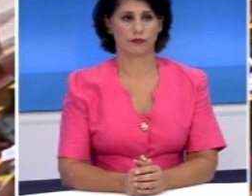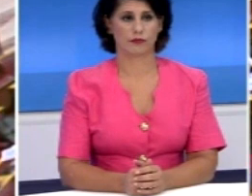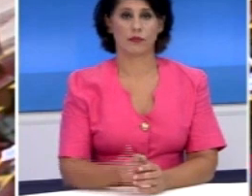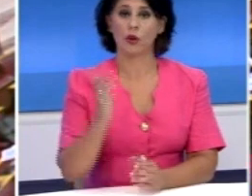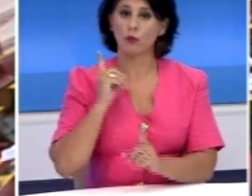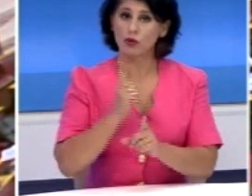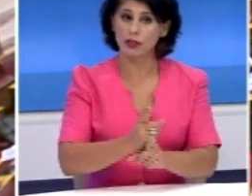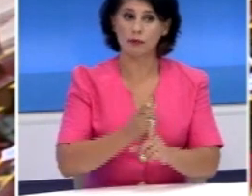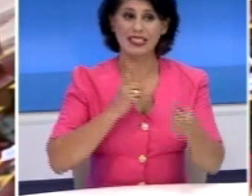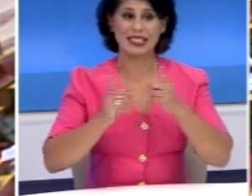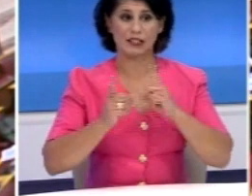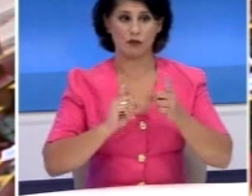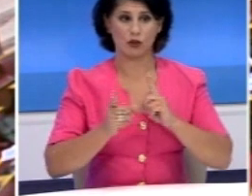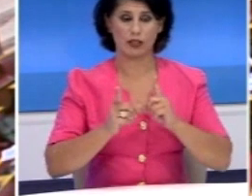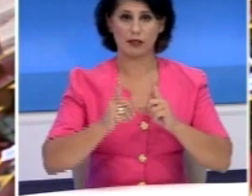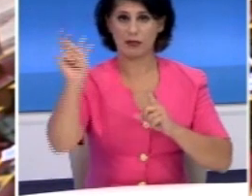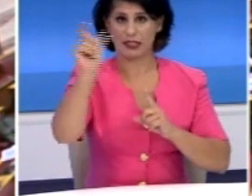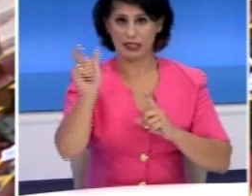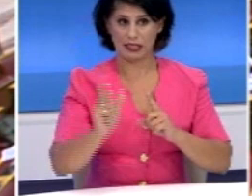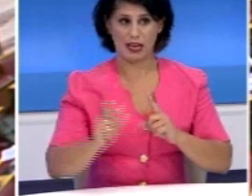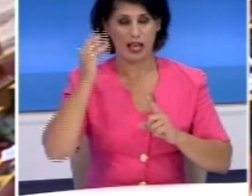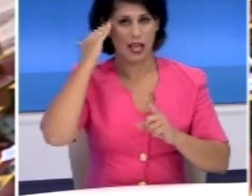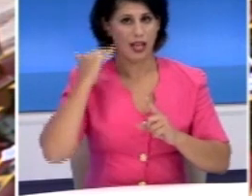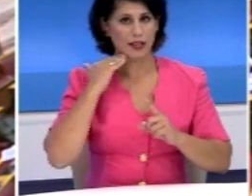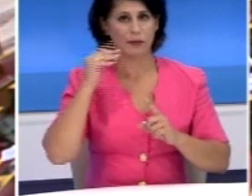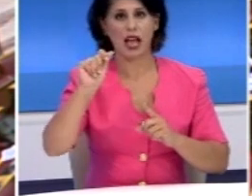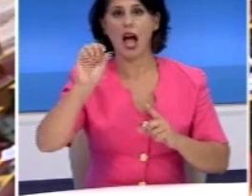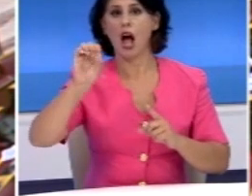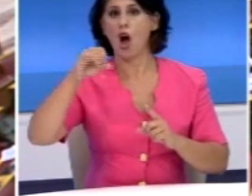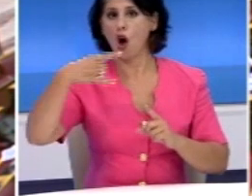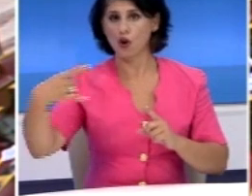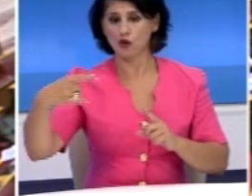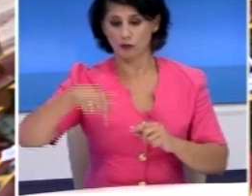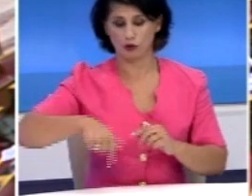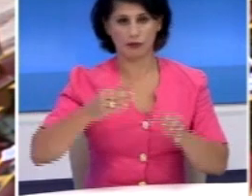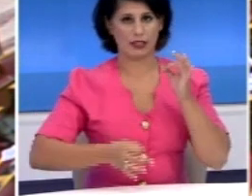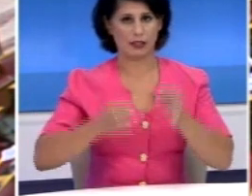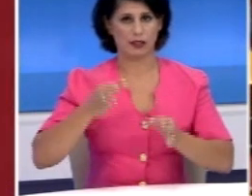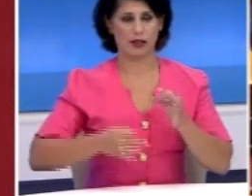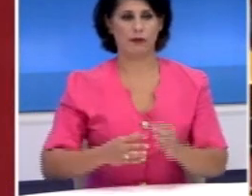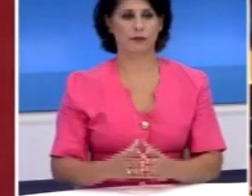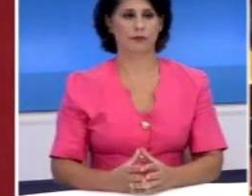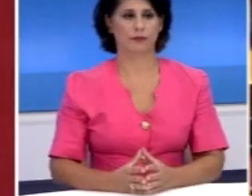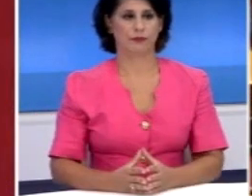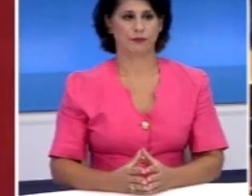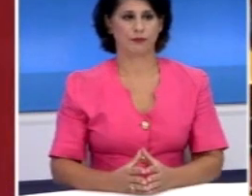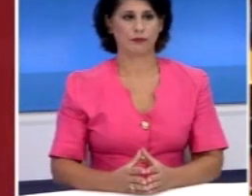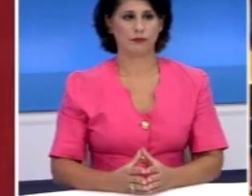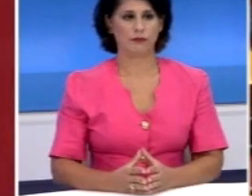για τις συμφωνίες με την Ιταλία και την Αίγυπτο για τη ΣΑΟΣ που σήμερα συζητάμε.